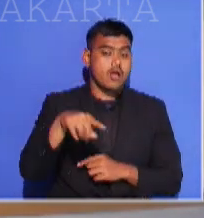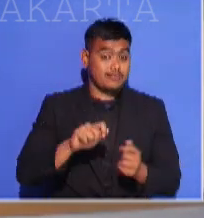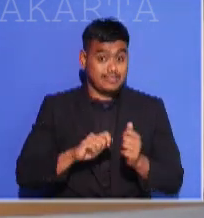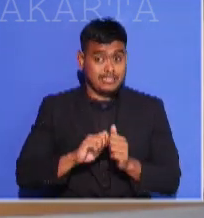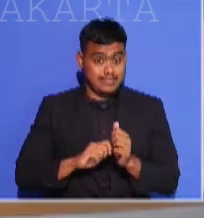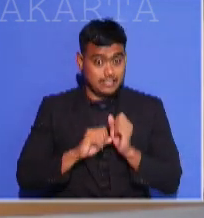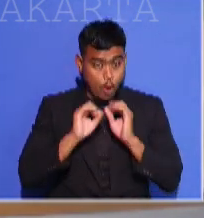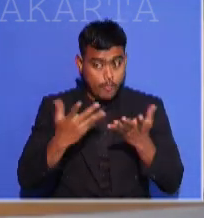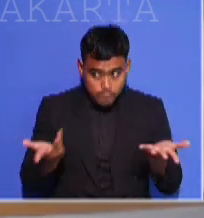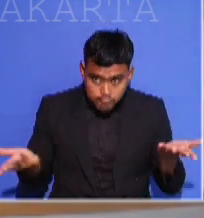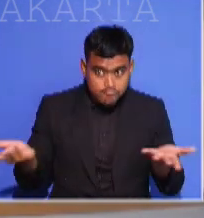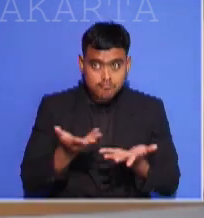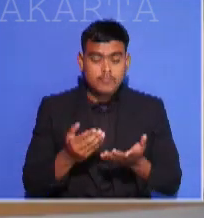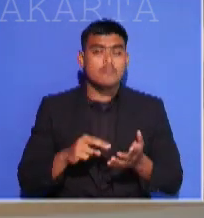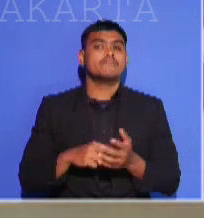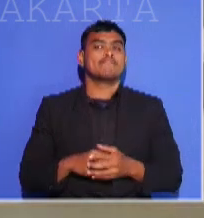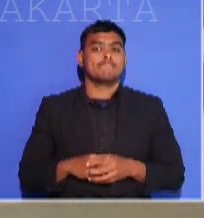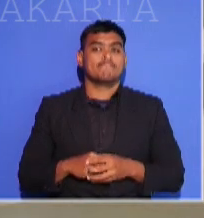transformasi digital